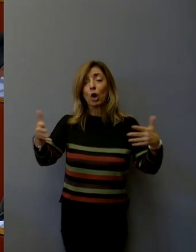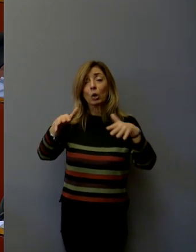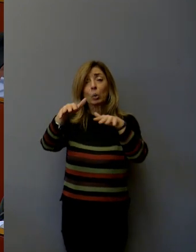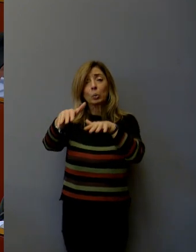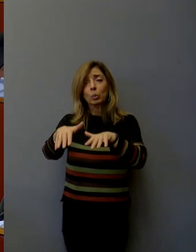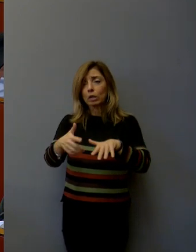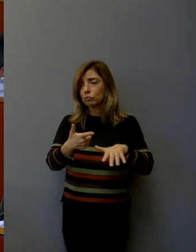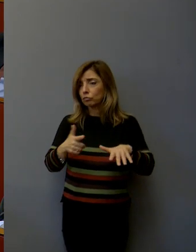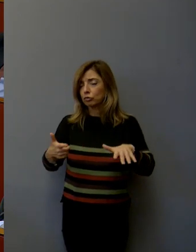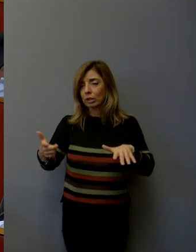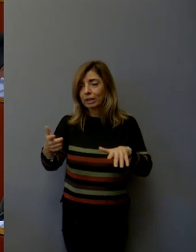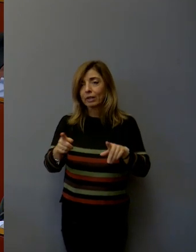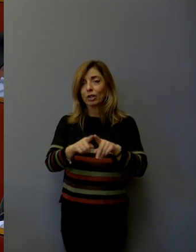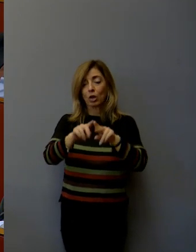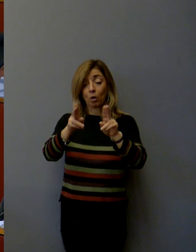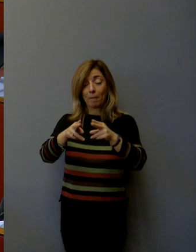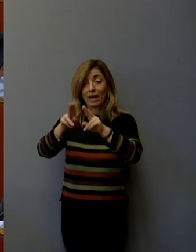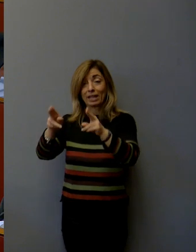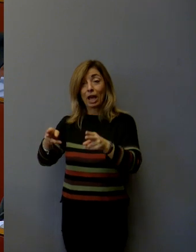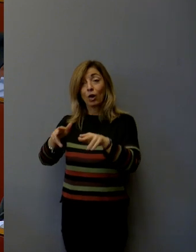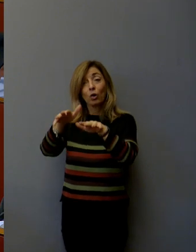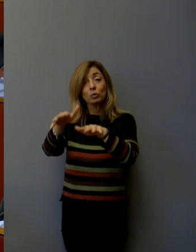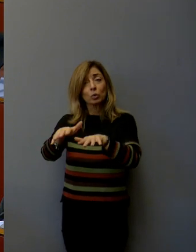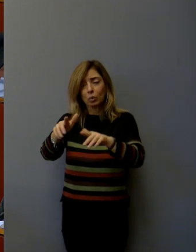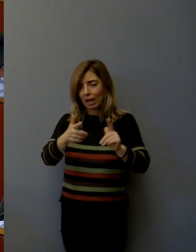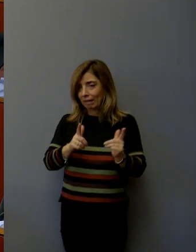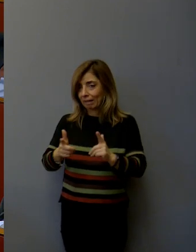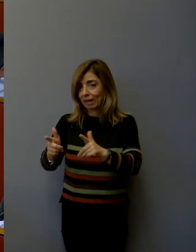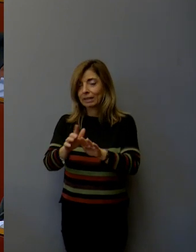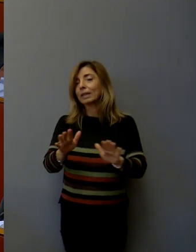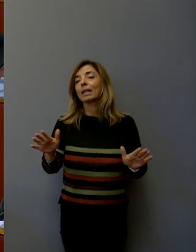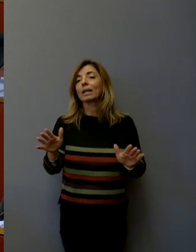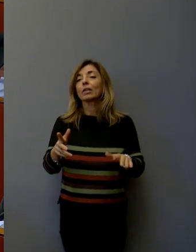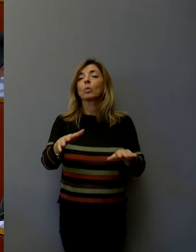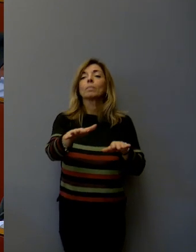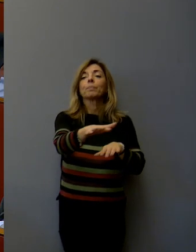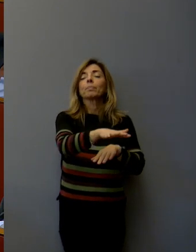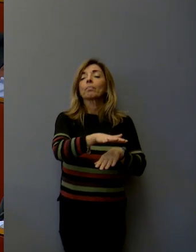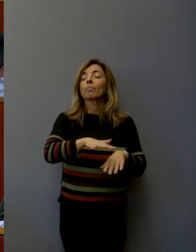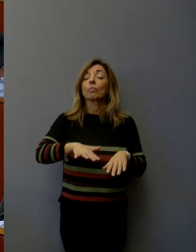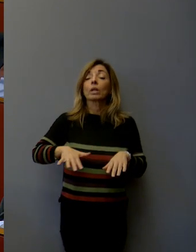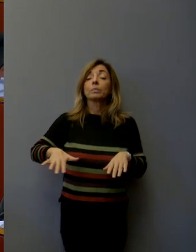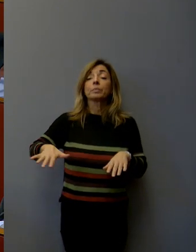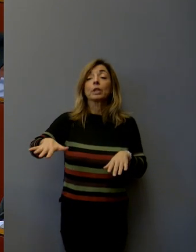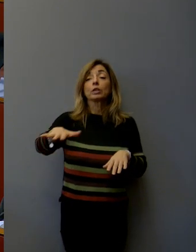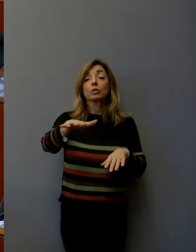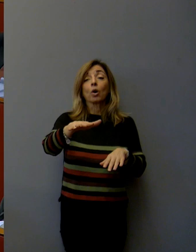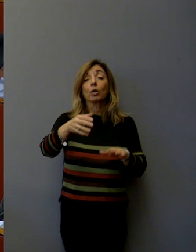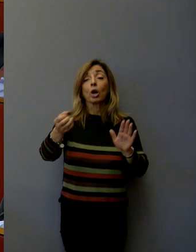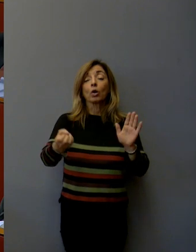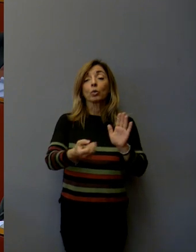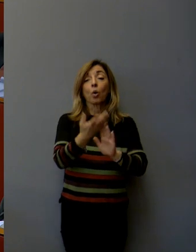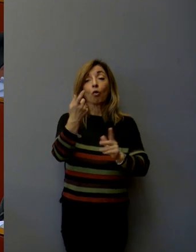niente per tutelare gli esercizi commerciali niente per fare in modo che la zona interessata da questa nuova opera